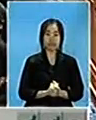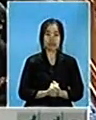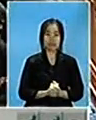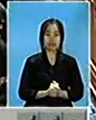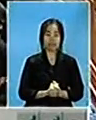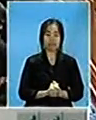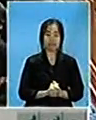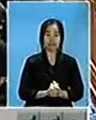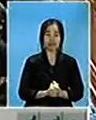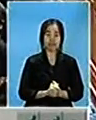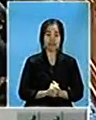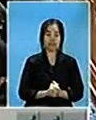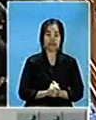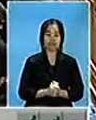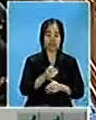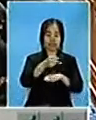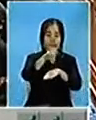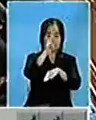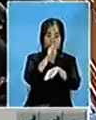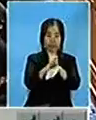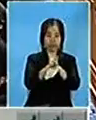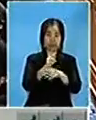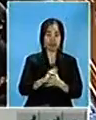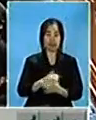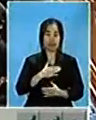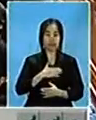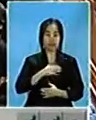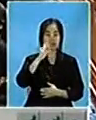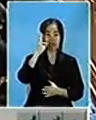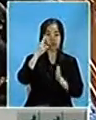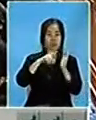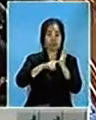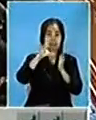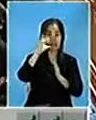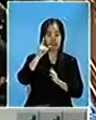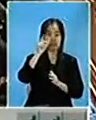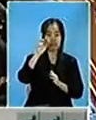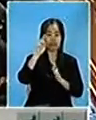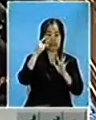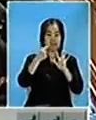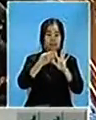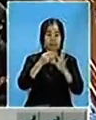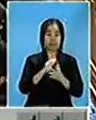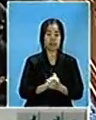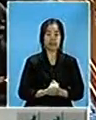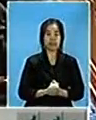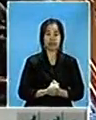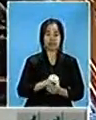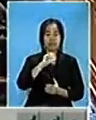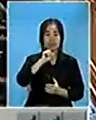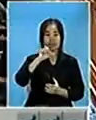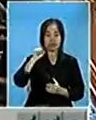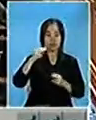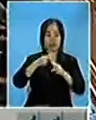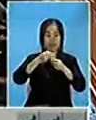ท่านประธานที่เคารพกระผมนายวชิระเพชรทองสมาชิกสภาผู้แทนราษฎรแบบบัญชีรายชื่อพร